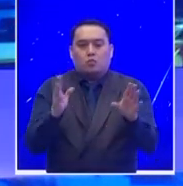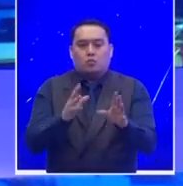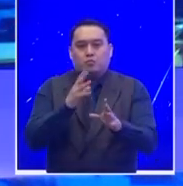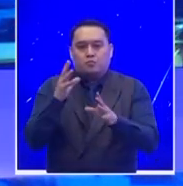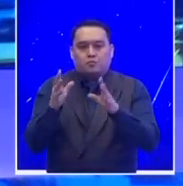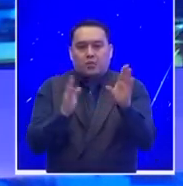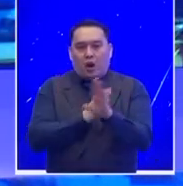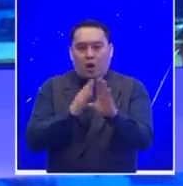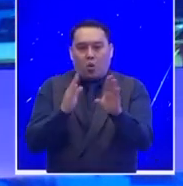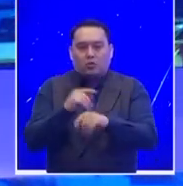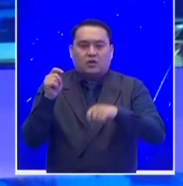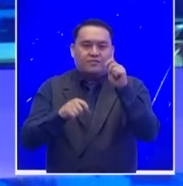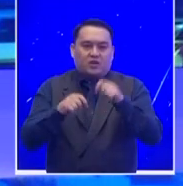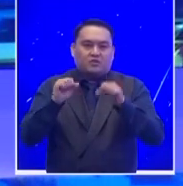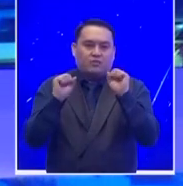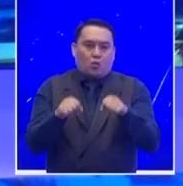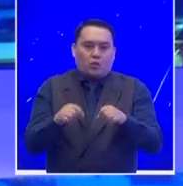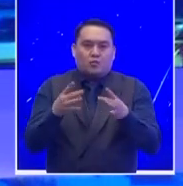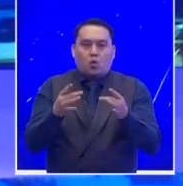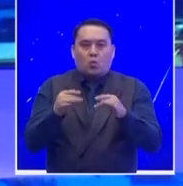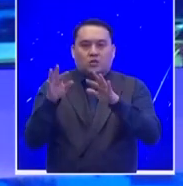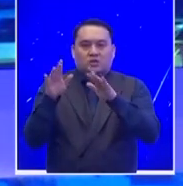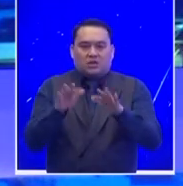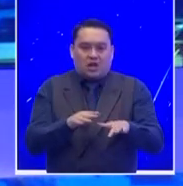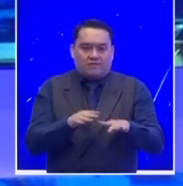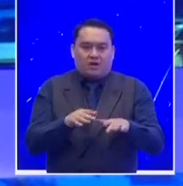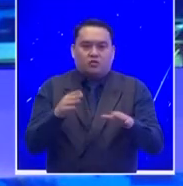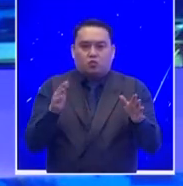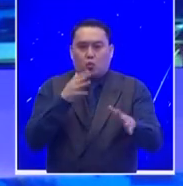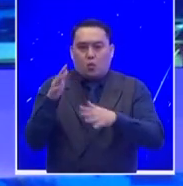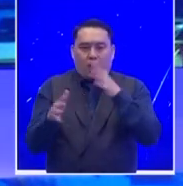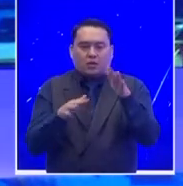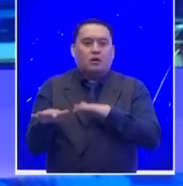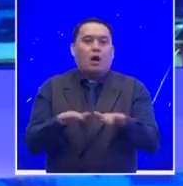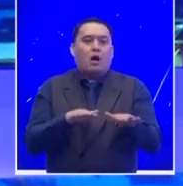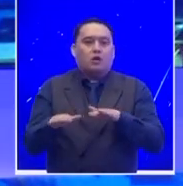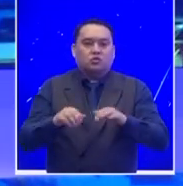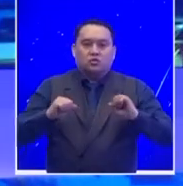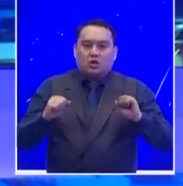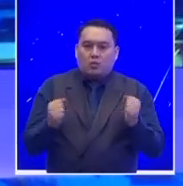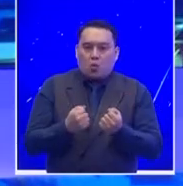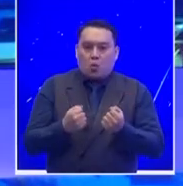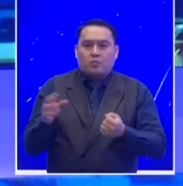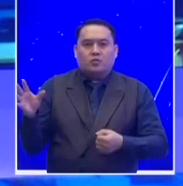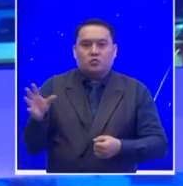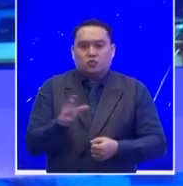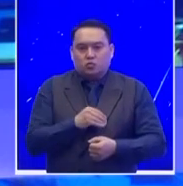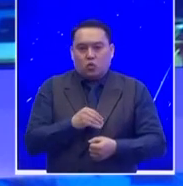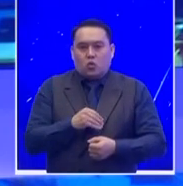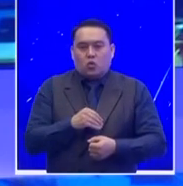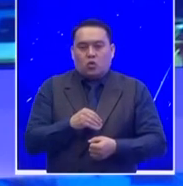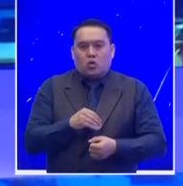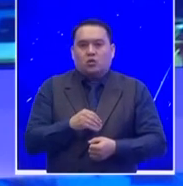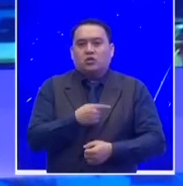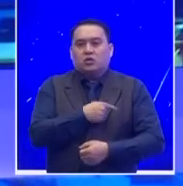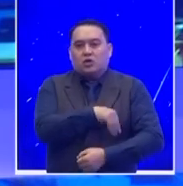погоду, временами осадки в виде дождя и мокрого снега. Возможен туман, гололед. Однако зимние холода, по всей видимости, все-таки